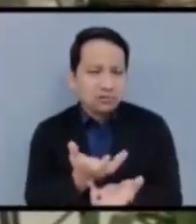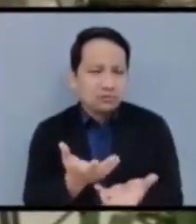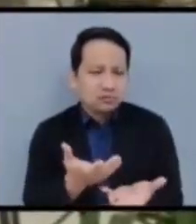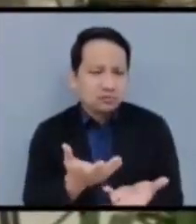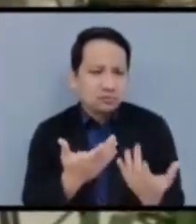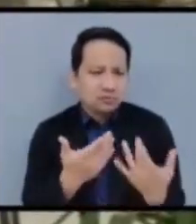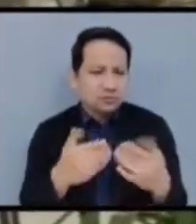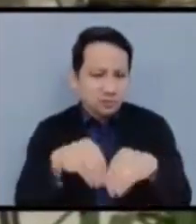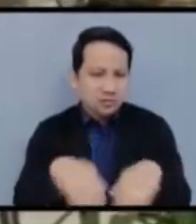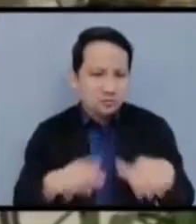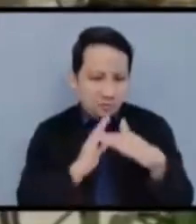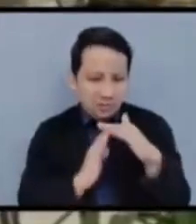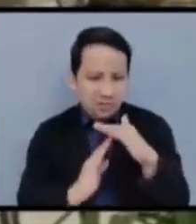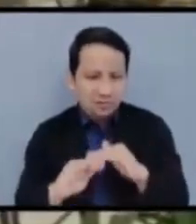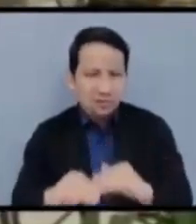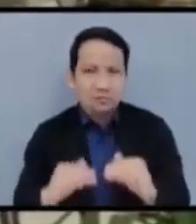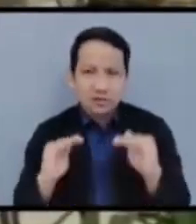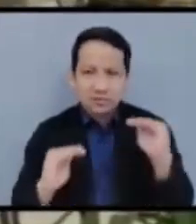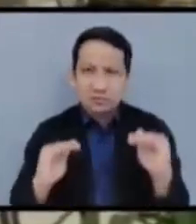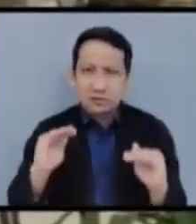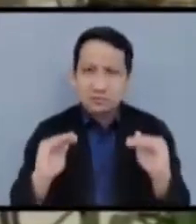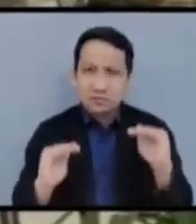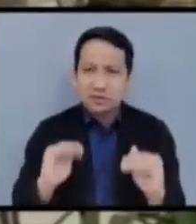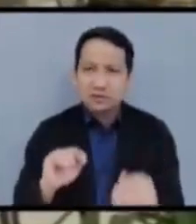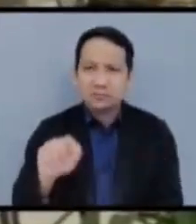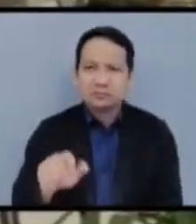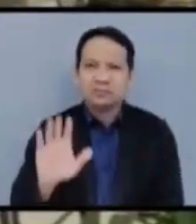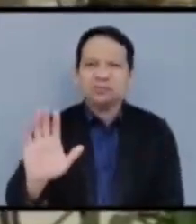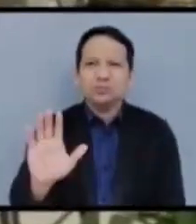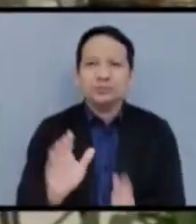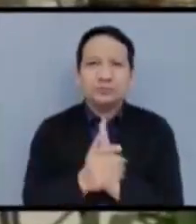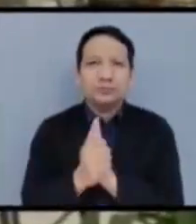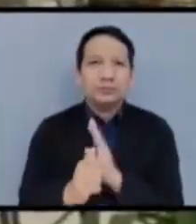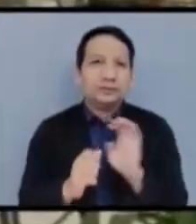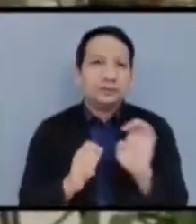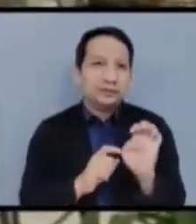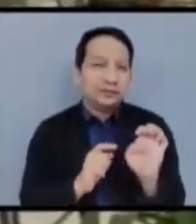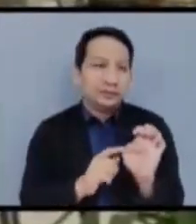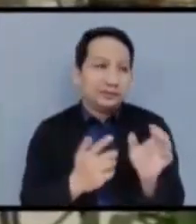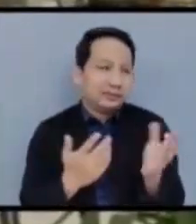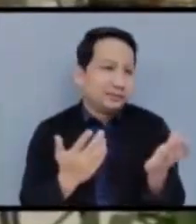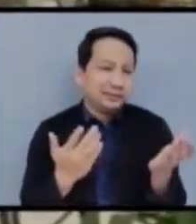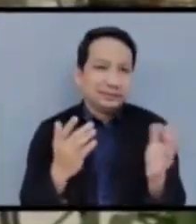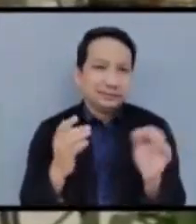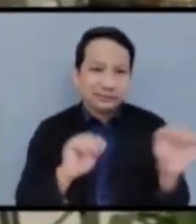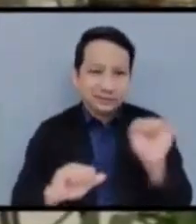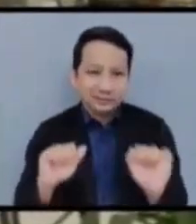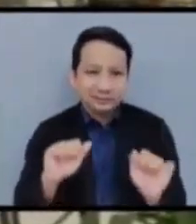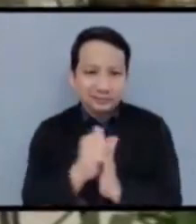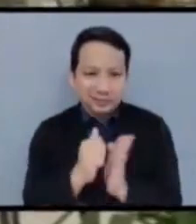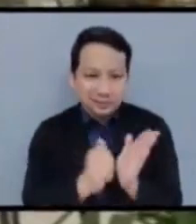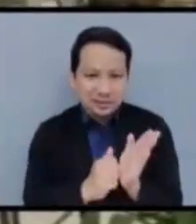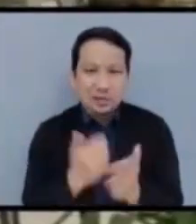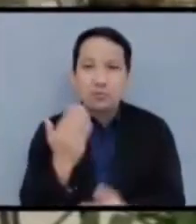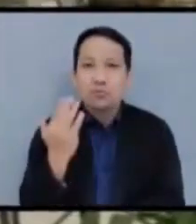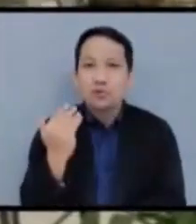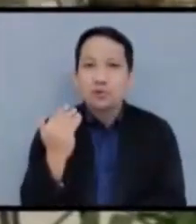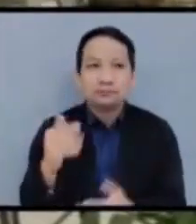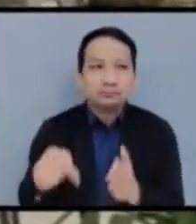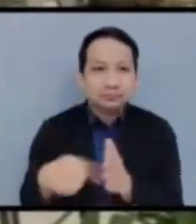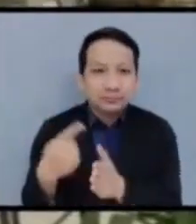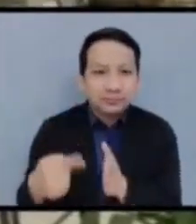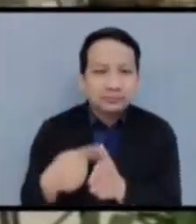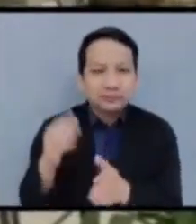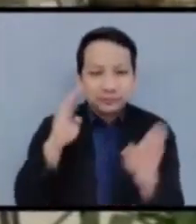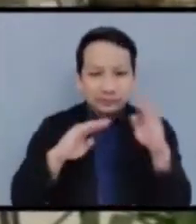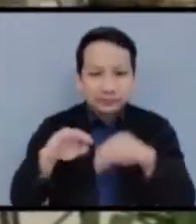stay grounded. At saka i-balance niya yung extracurricular activities niya tsaka academics. Kasi minsan ang